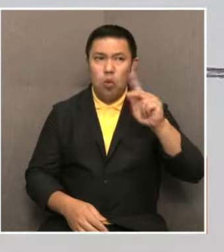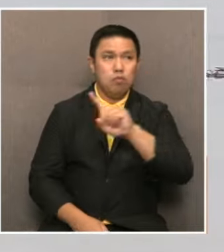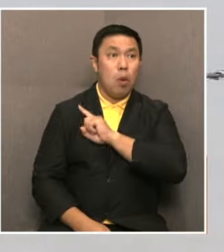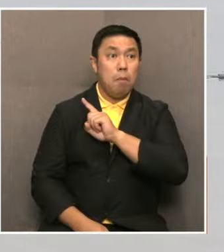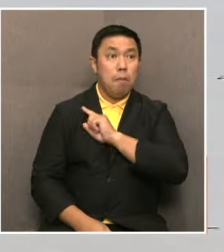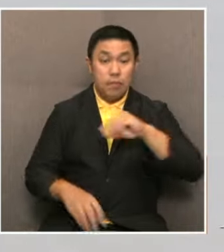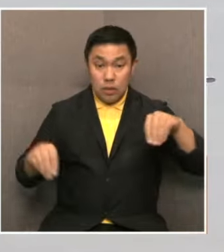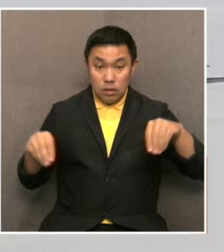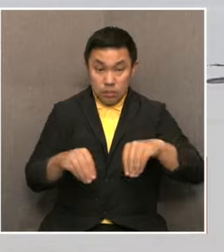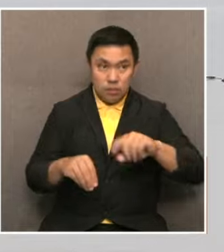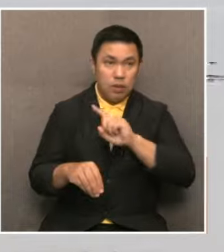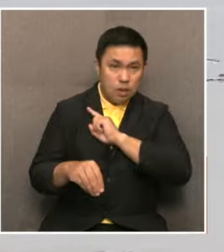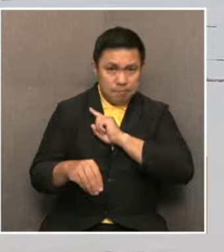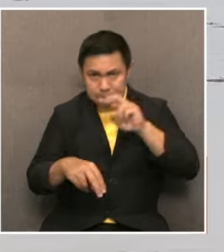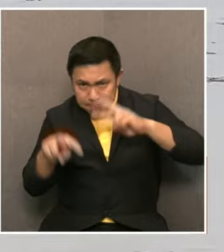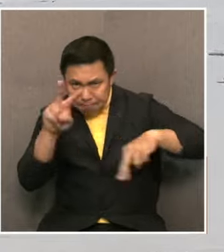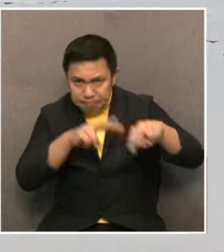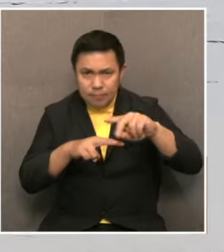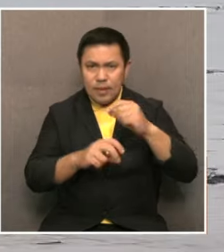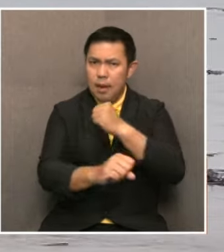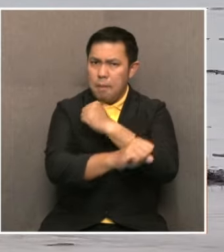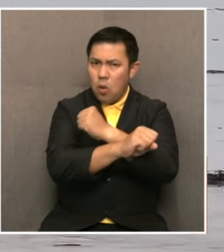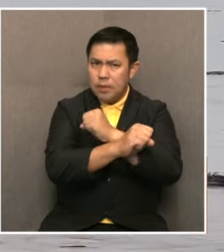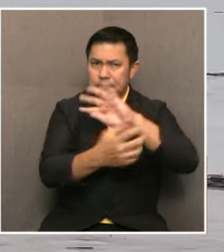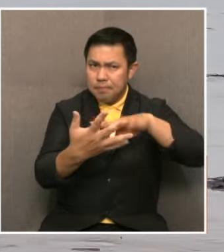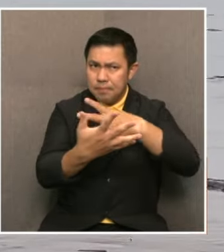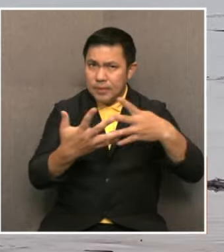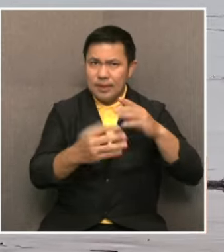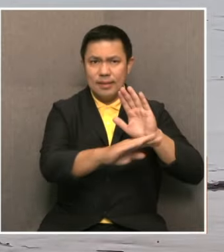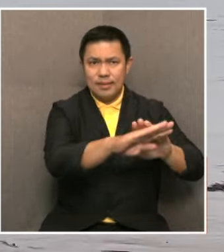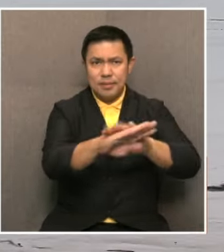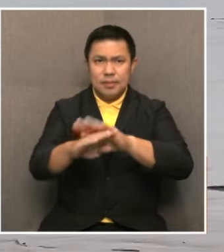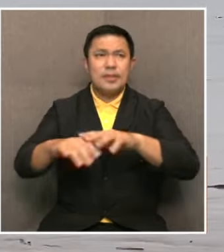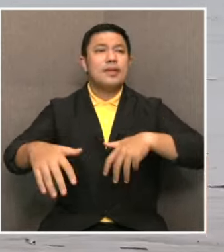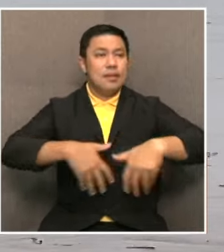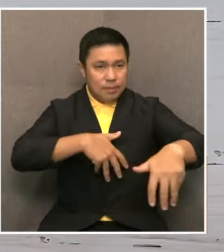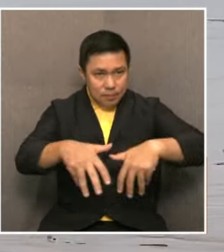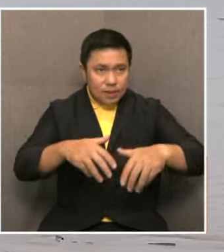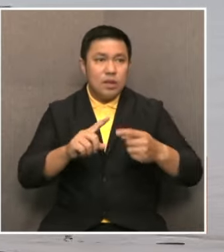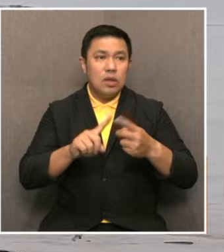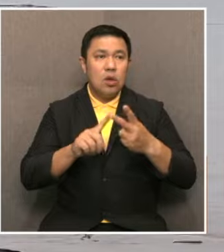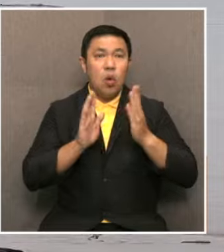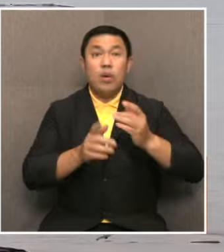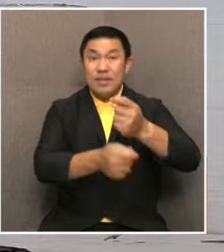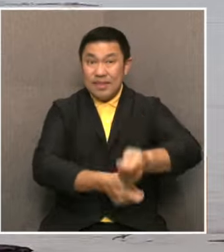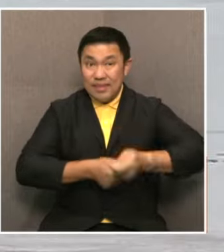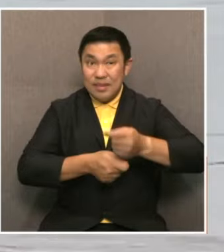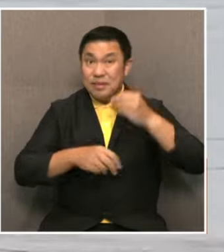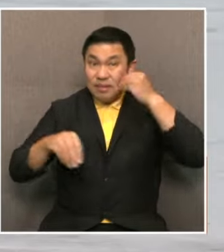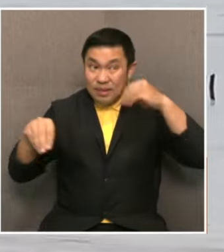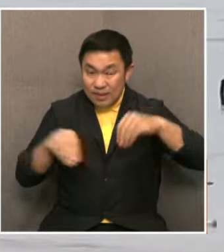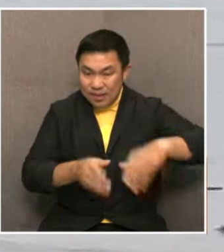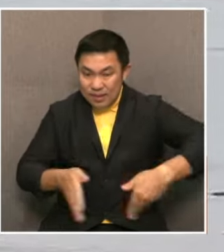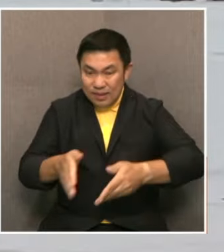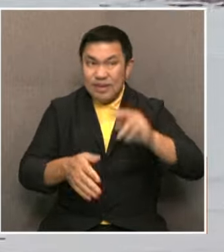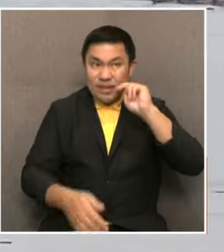ช่วงเวลานี้นะคะพร้อมกับเตรียมมาตรการป้องกันทั้งการแจ้งเตือนประชาชนเกษตรกรที่อยู่ริมแม่น้ำโขง